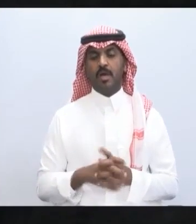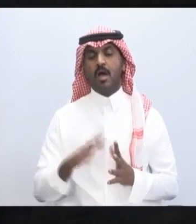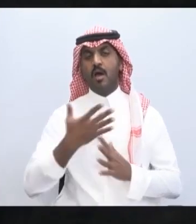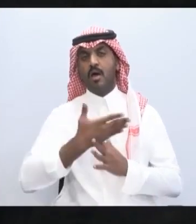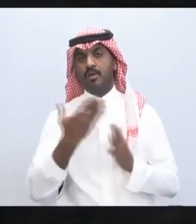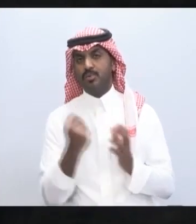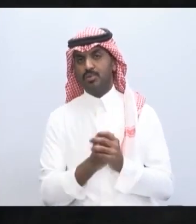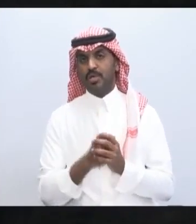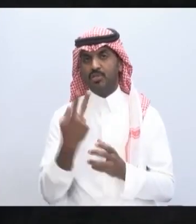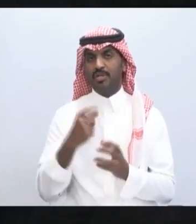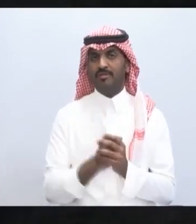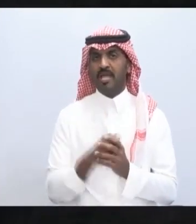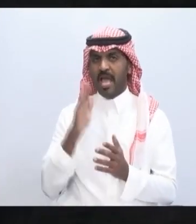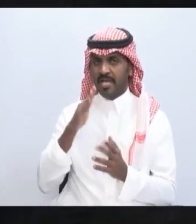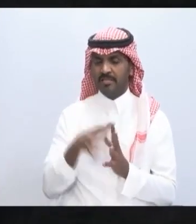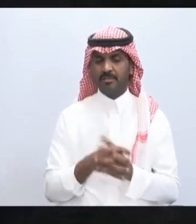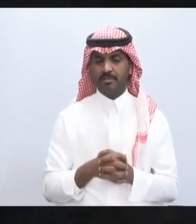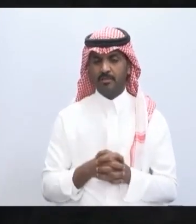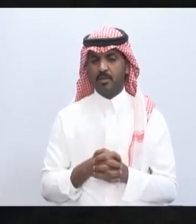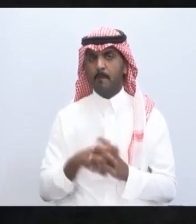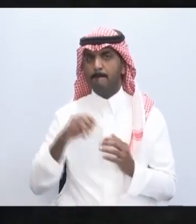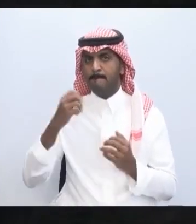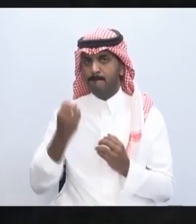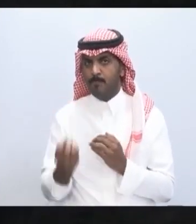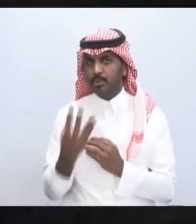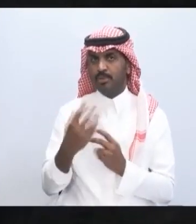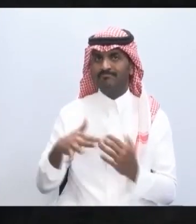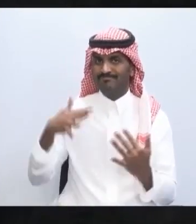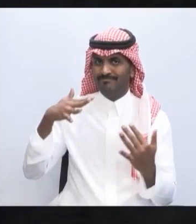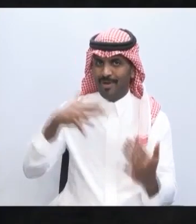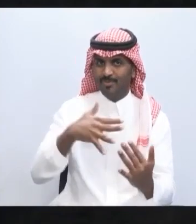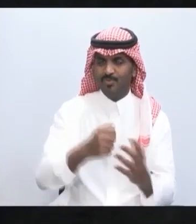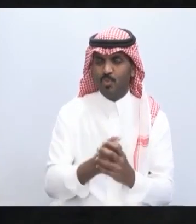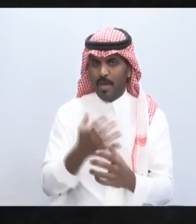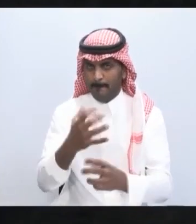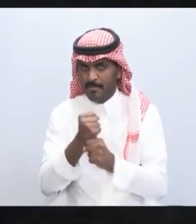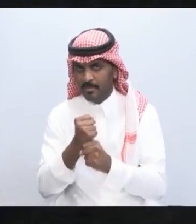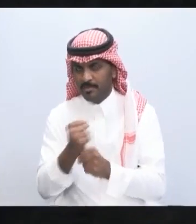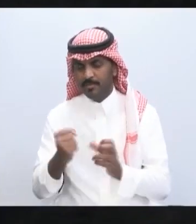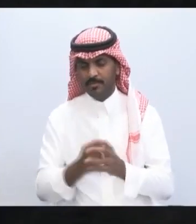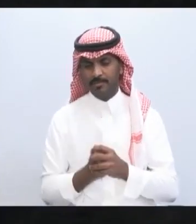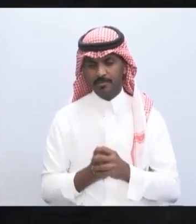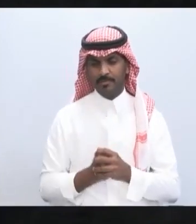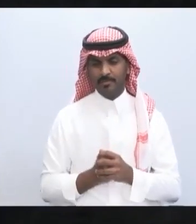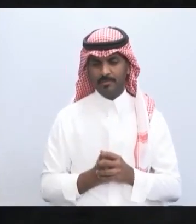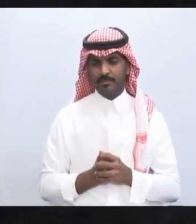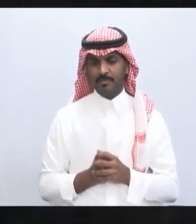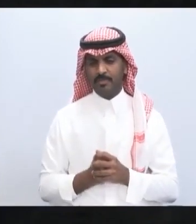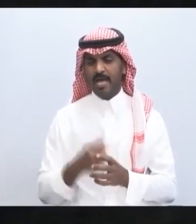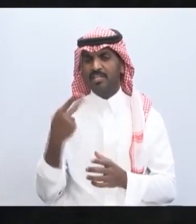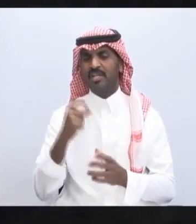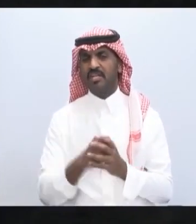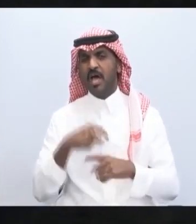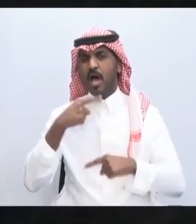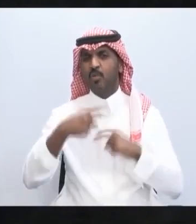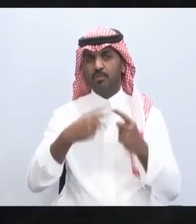عجلان كعادته باغته الملك عبد العزيز وامسك به طبعا العجله